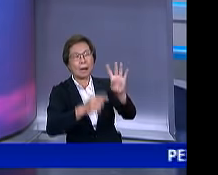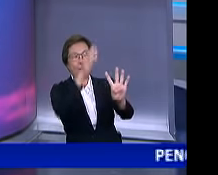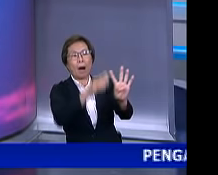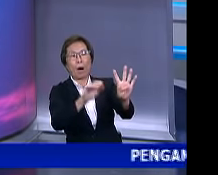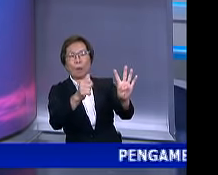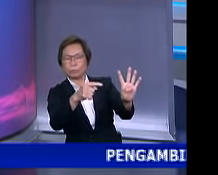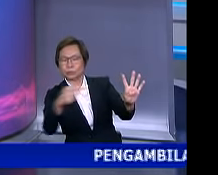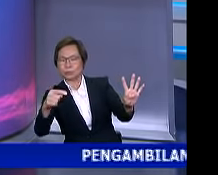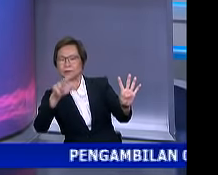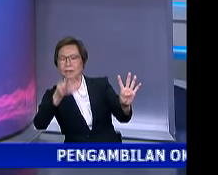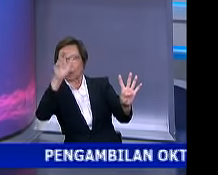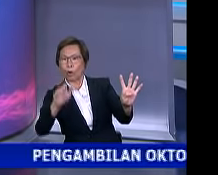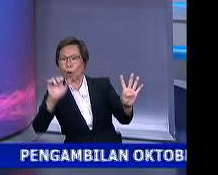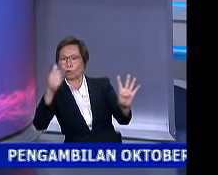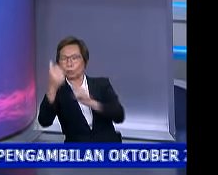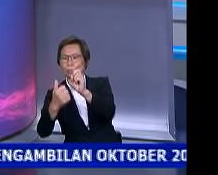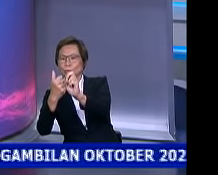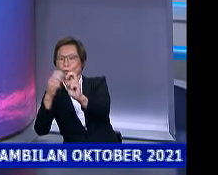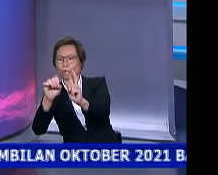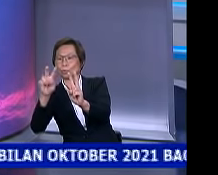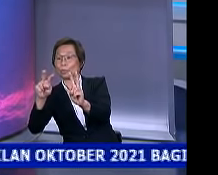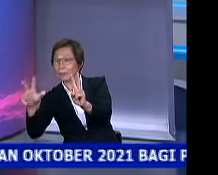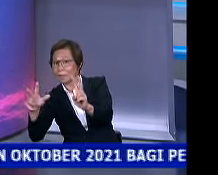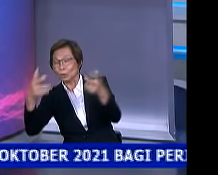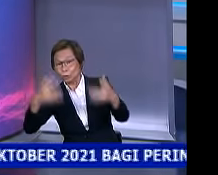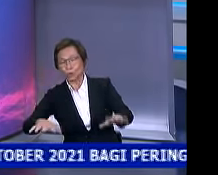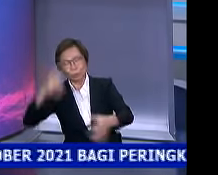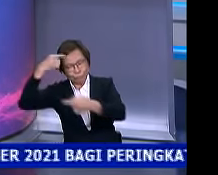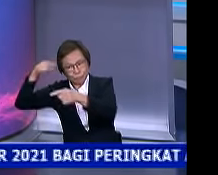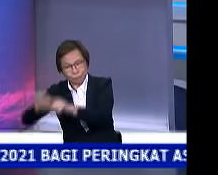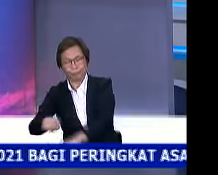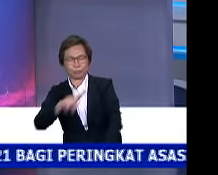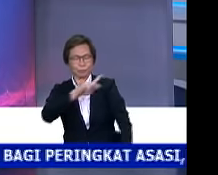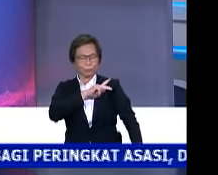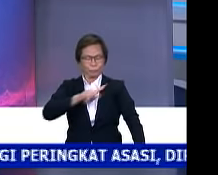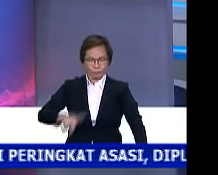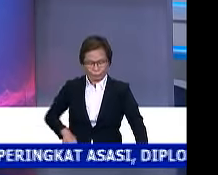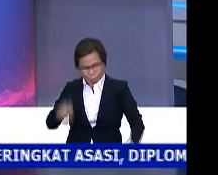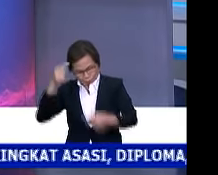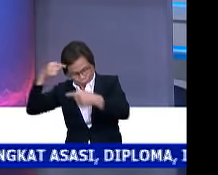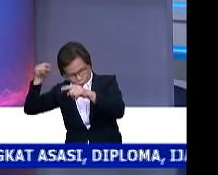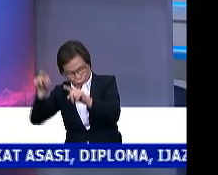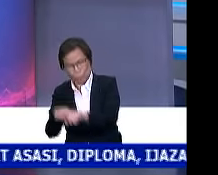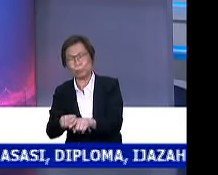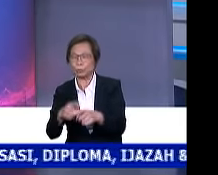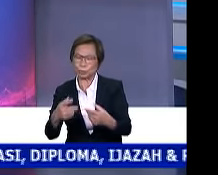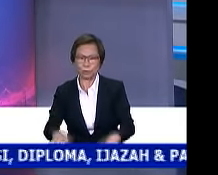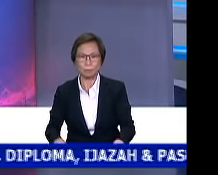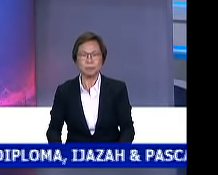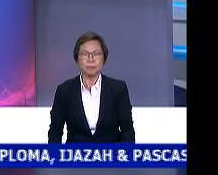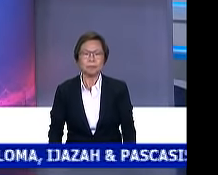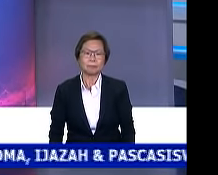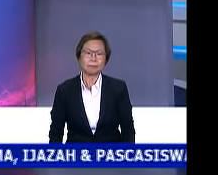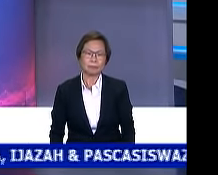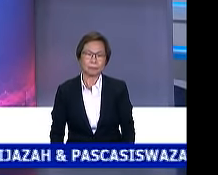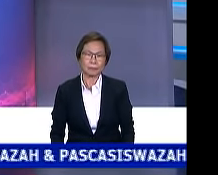Oktober sehingga 3 Oktober 2023 telah mendapat perkenan Yang di-Pertuan Agong Al-Sultan Abdullah Riayatuddin Al-Mustafa Billah